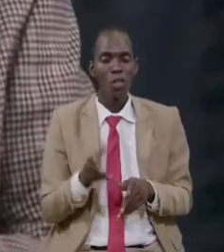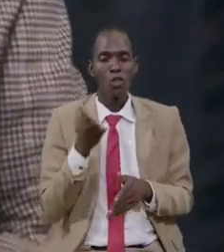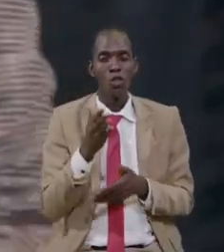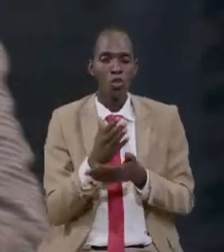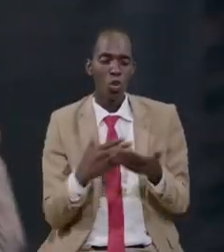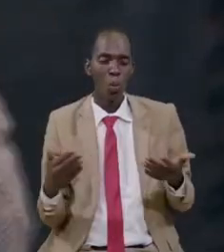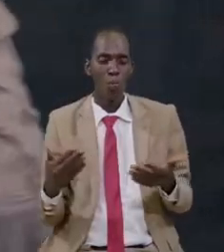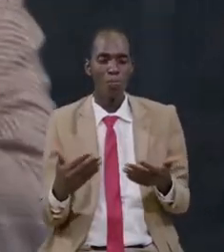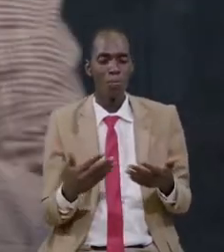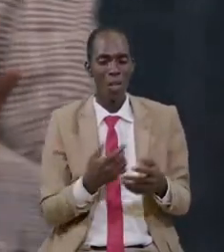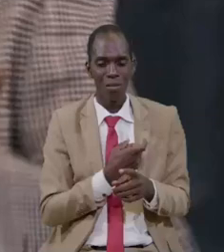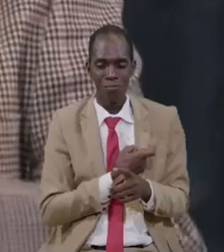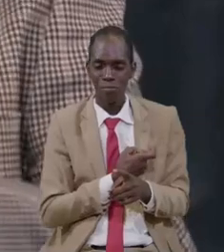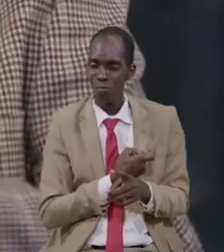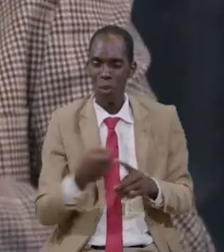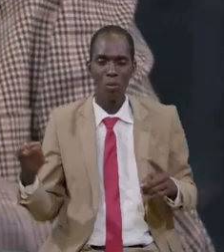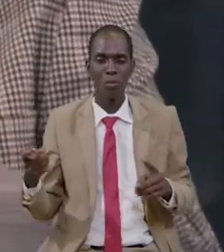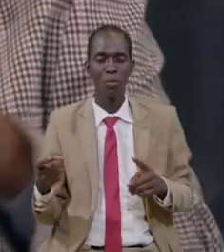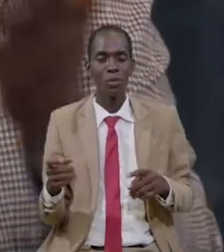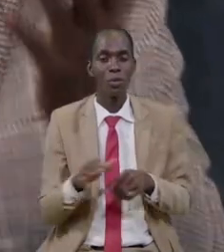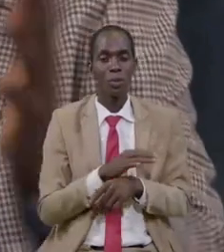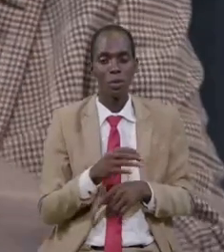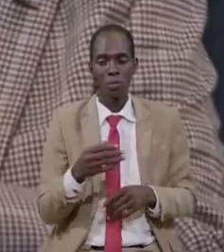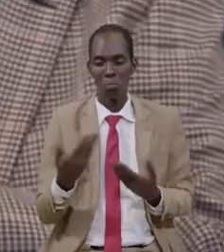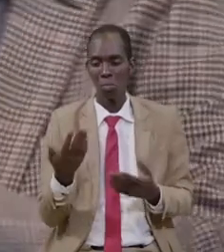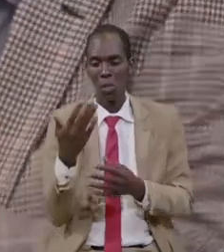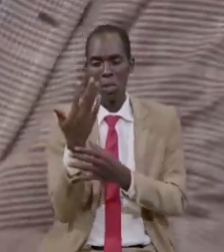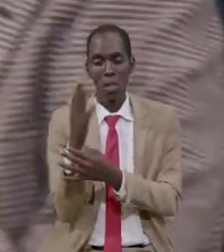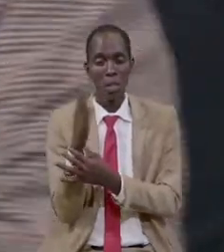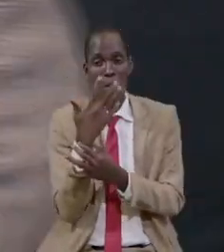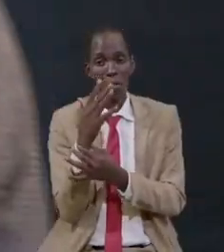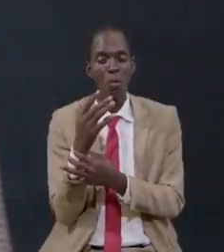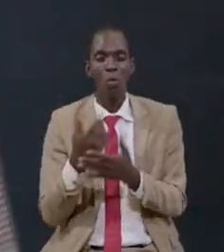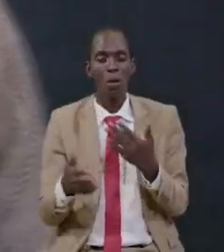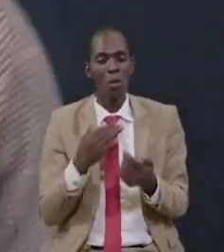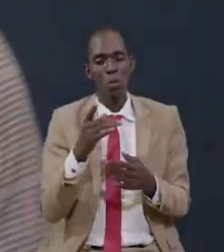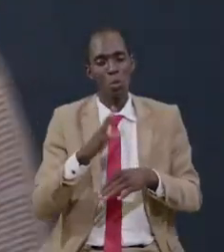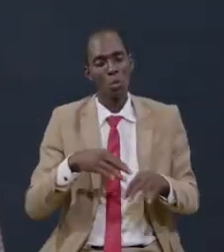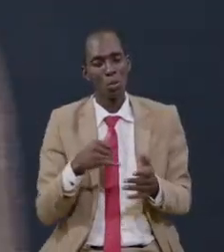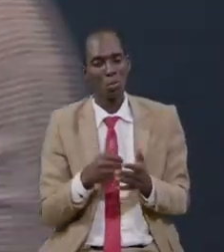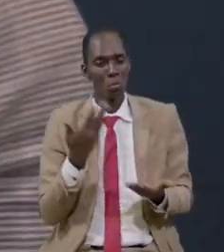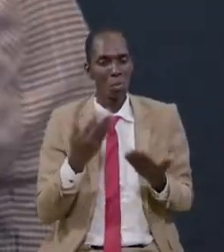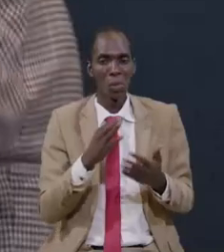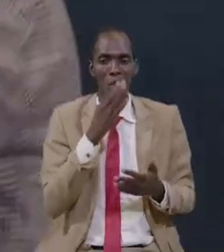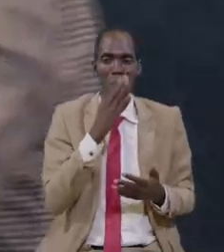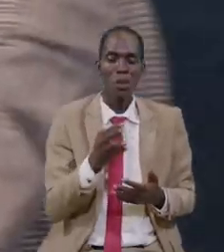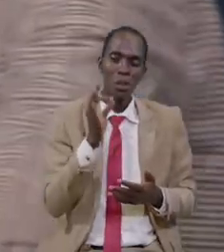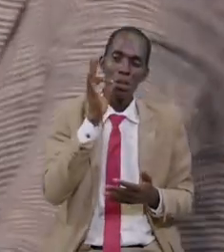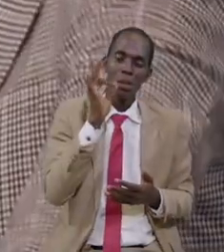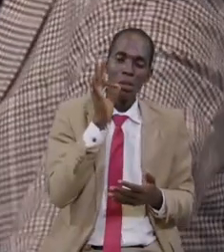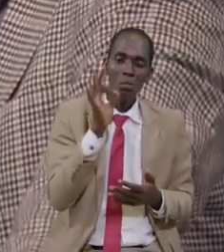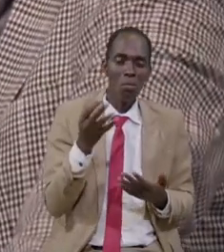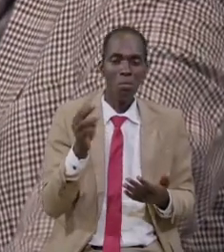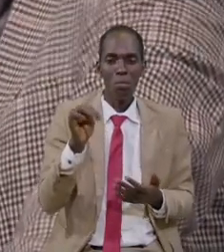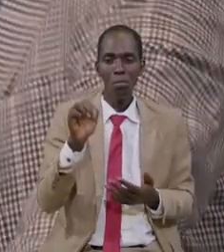il y a des feuilles nuisibles. Quel que soit le nom que vous donnez, vous pouvez appeler ça marijuana. Quel que soit le nom que vous